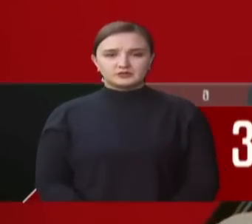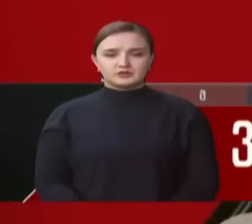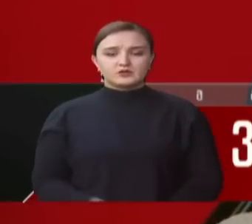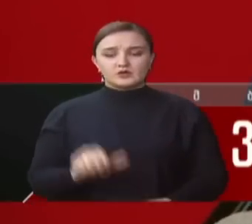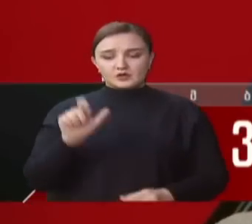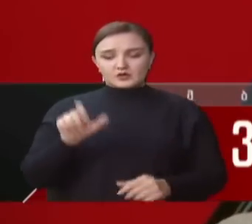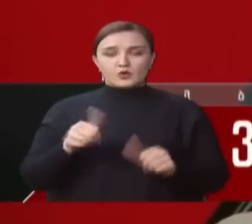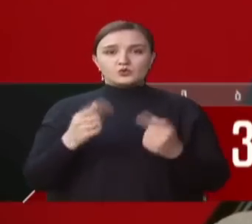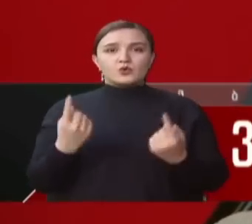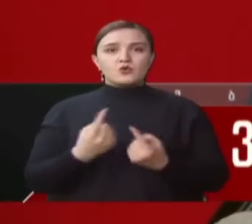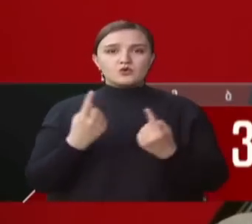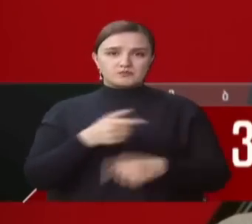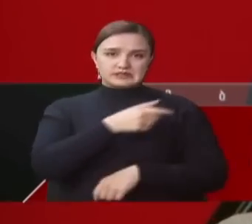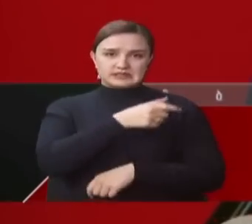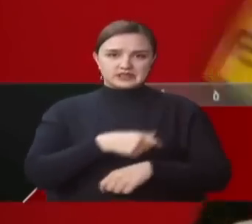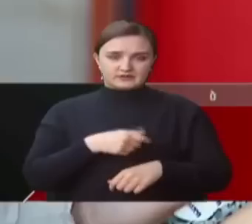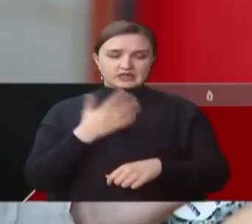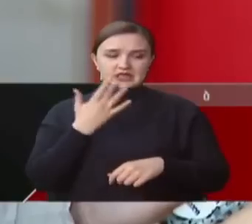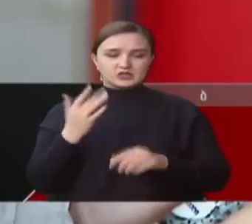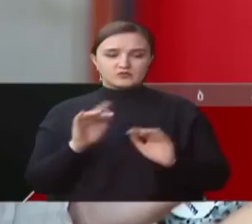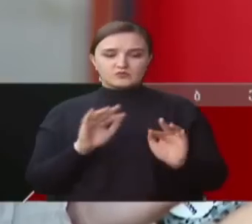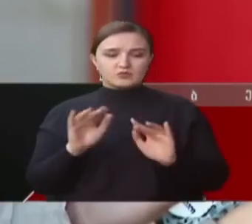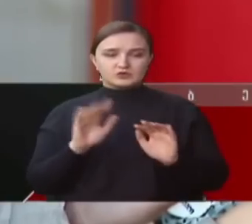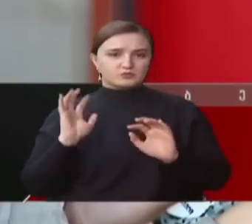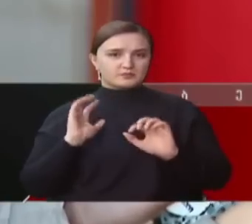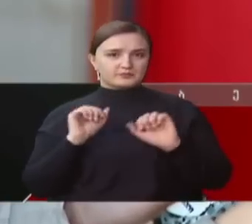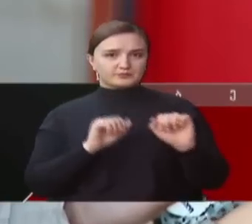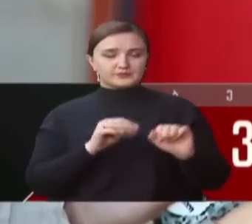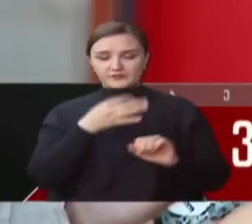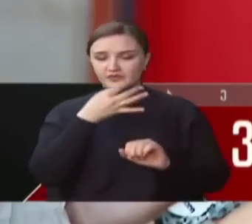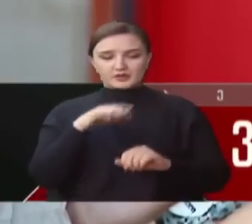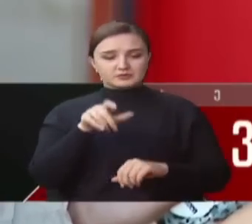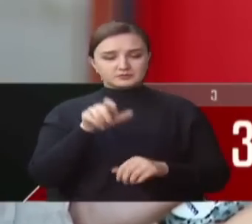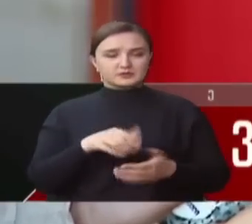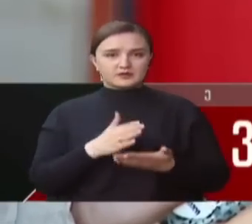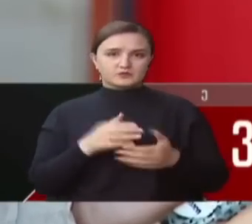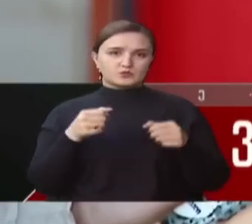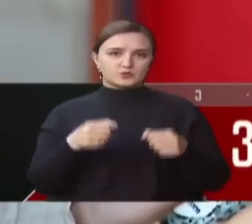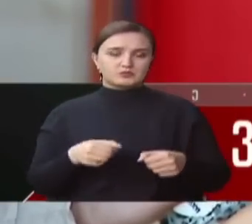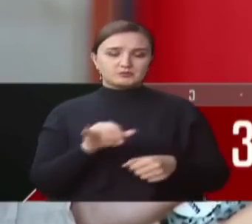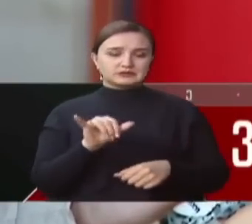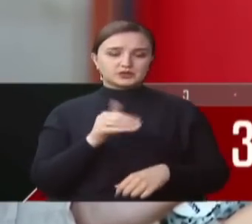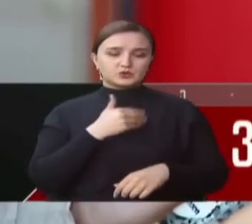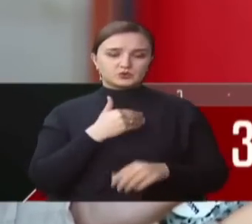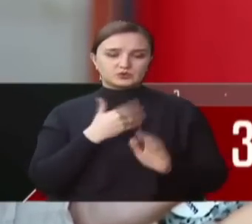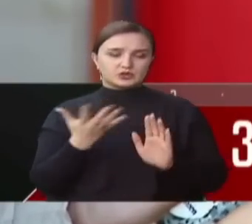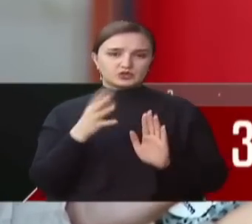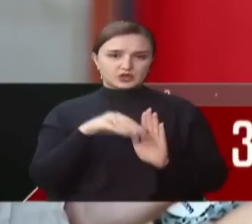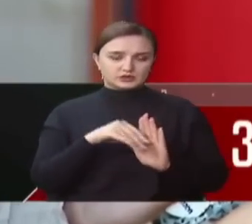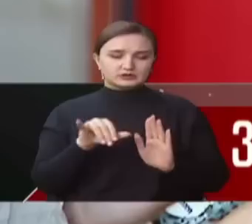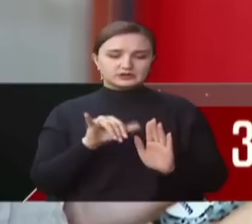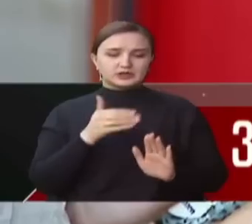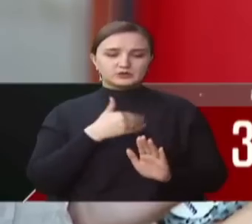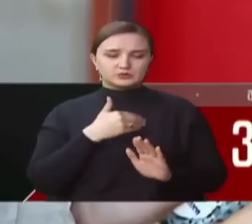ხარს უჭერს ერთიან ნაციონალურ მოძრაობას. Ნებისმიერ ადამიანს აქვს უფლება, სადაც უნდა ჩაერთოს, სადაც